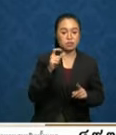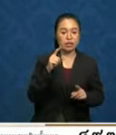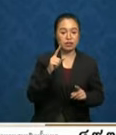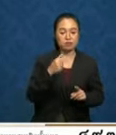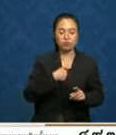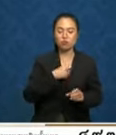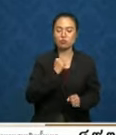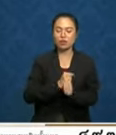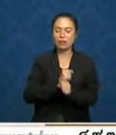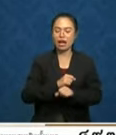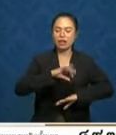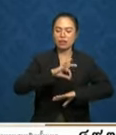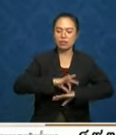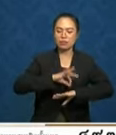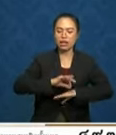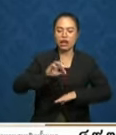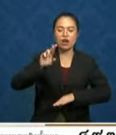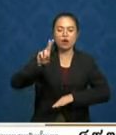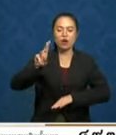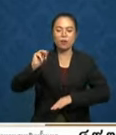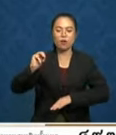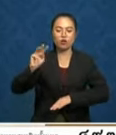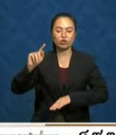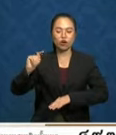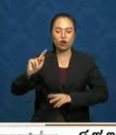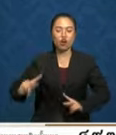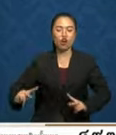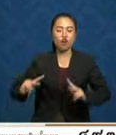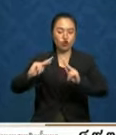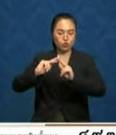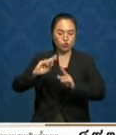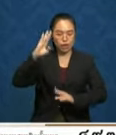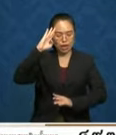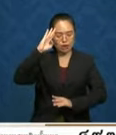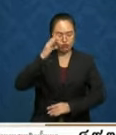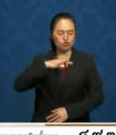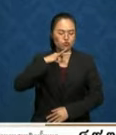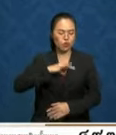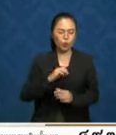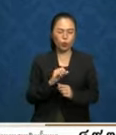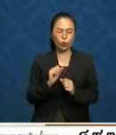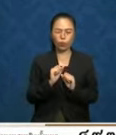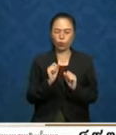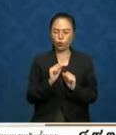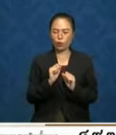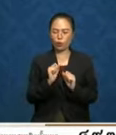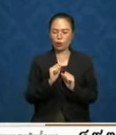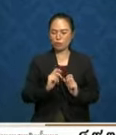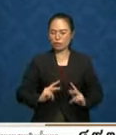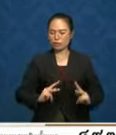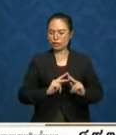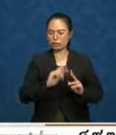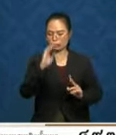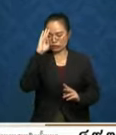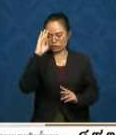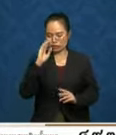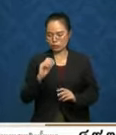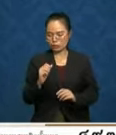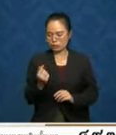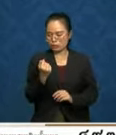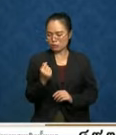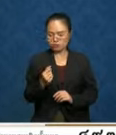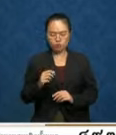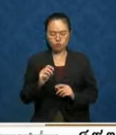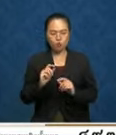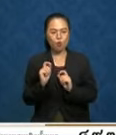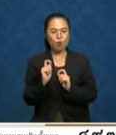เนี่ยเดิมผมกลัวผมมองว่าสภากลาโหมน่ากลัวมากวันที่ผมจะเข้า